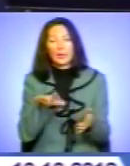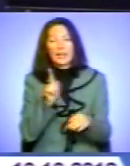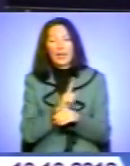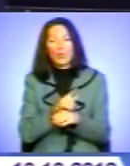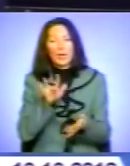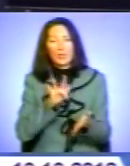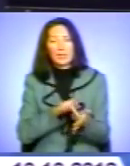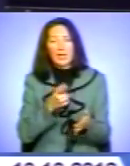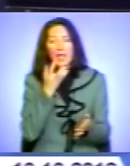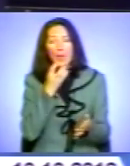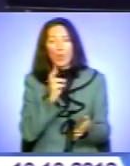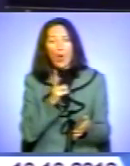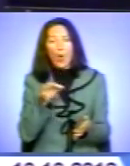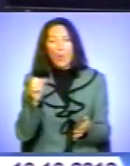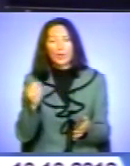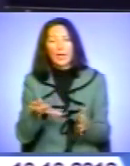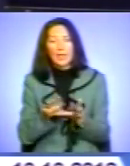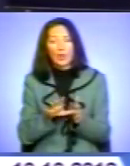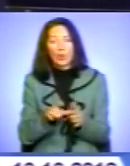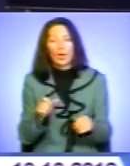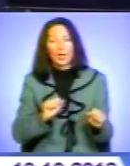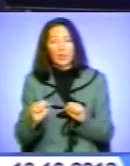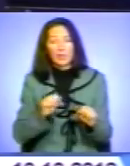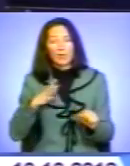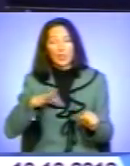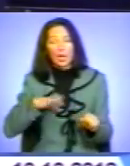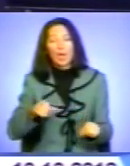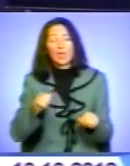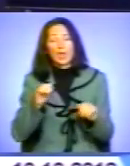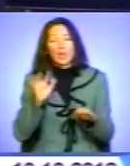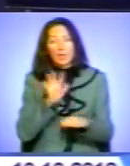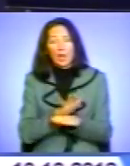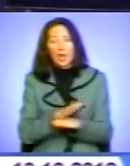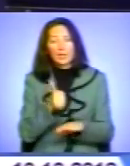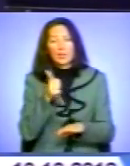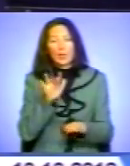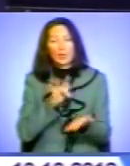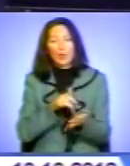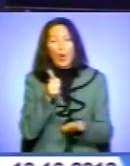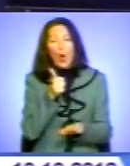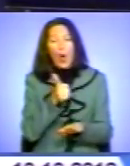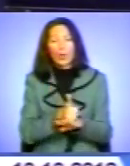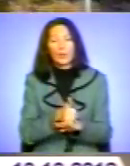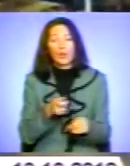«Тернопільміськтеплокомуненерго». Керівництво підприємства чекає на розпорядження міського голови включити тепло. Деталі у сюжеті.